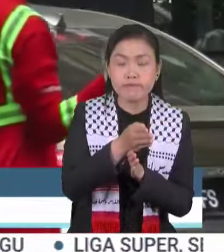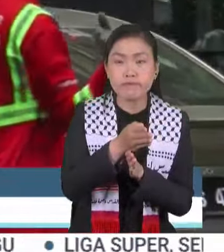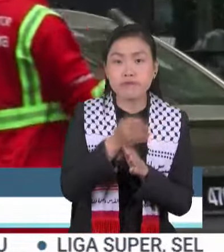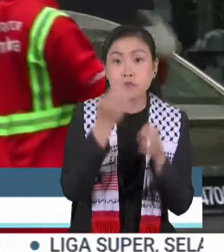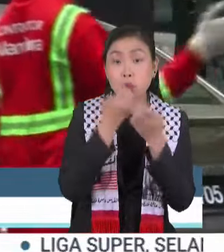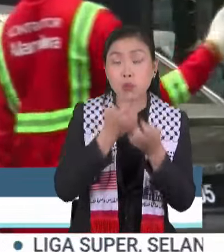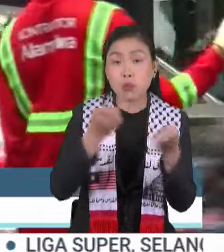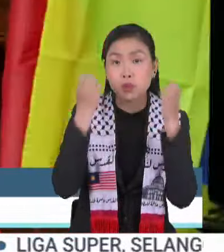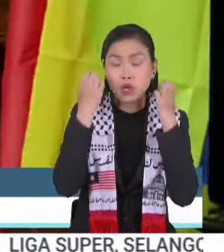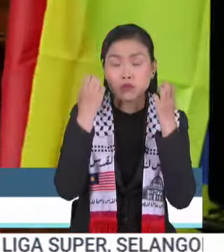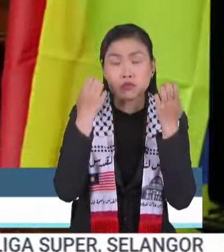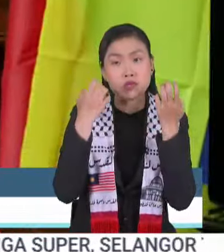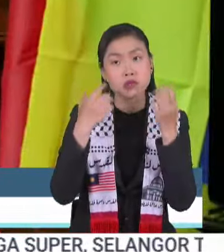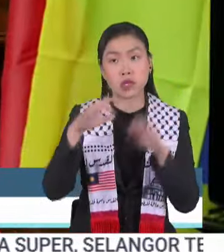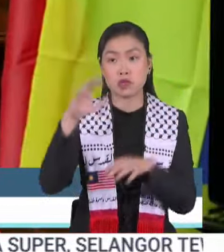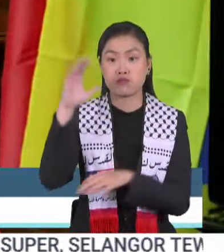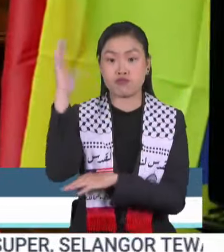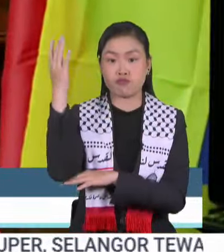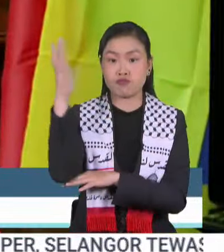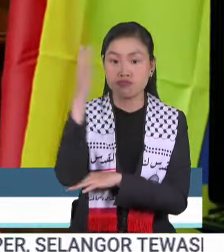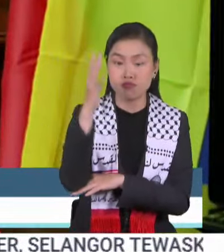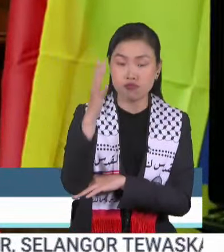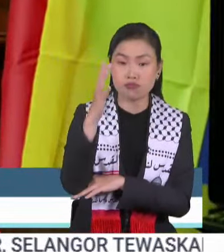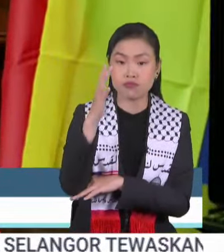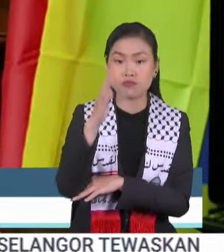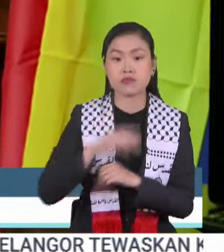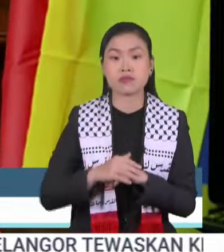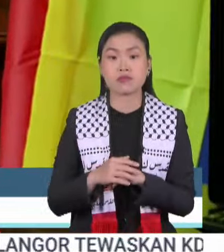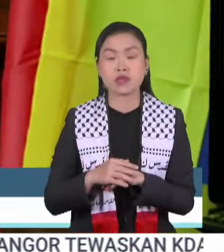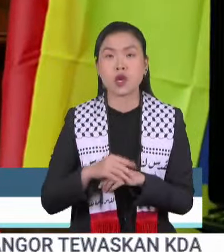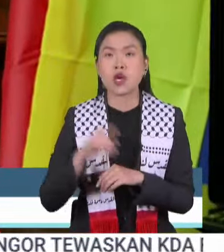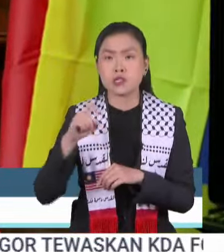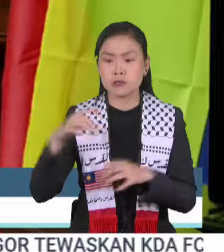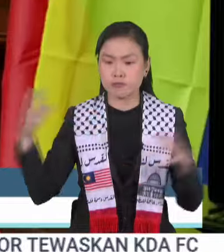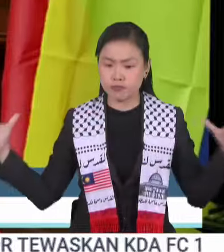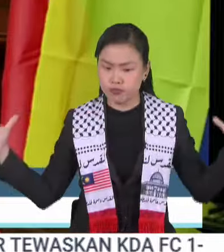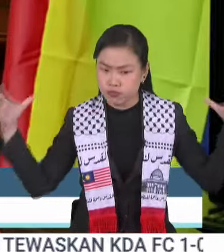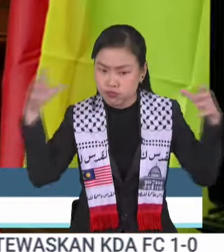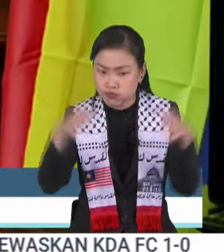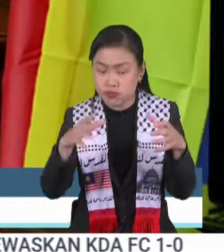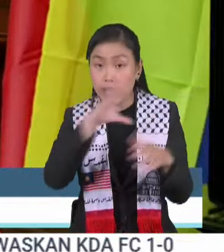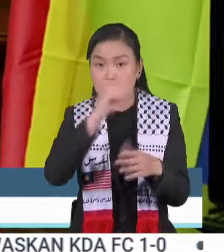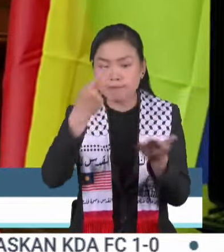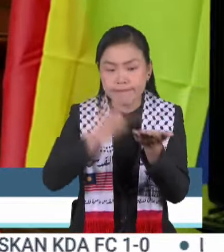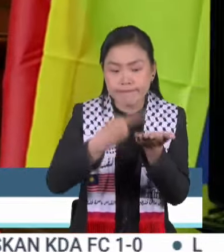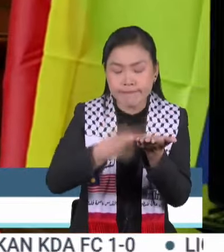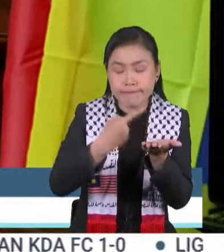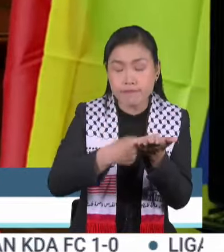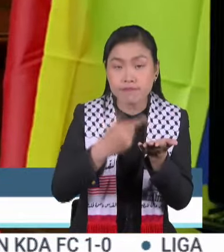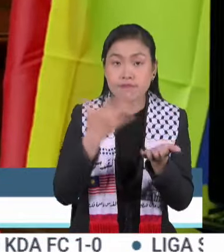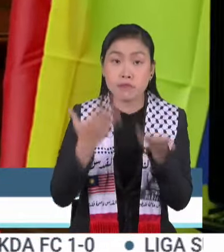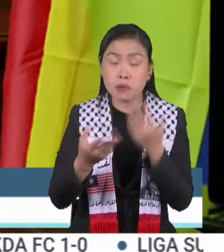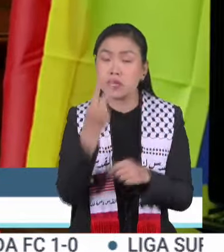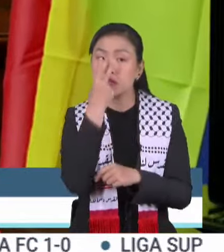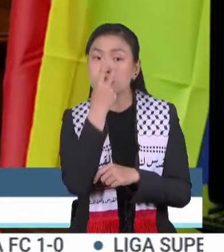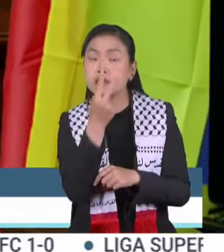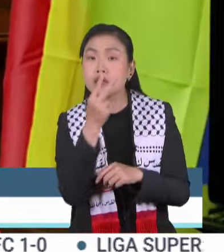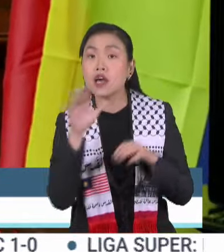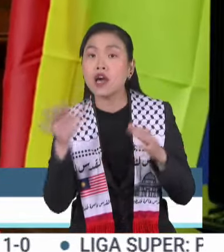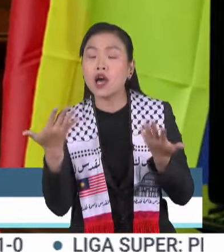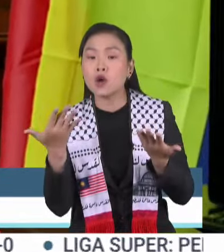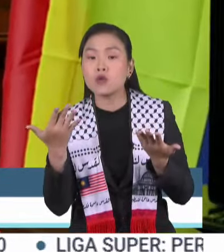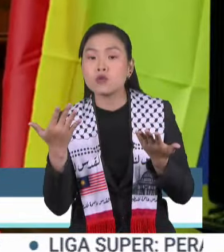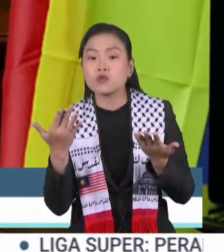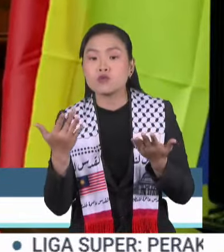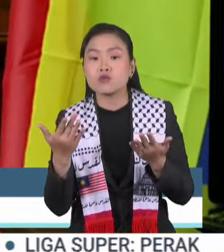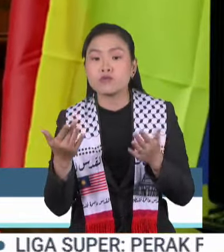pakar-pakar ni termasuklah Arboris ya. Semua kita kena kumpulkan untuk kita bincangkan dan kita juga kena juga melihat mungkin bagaimana